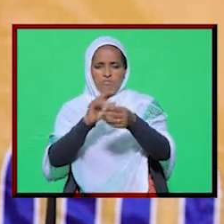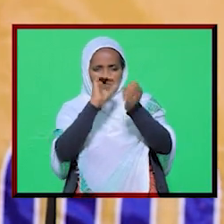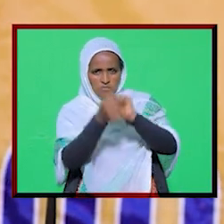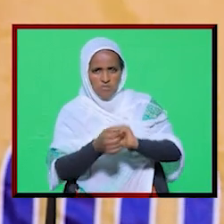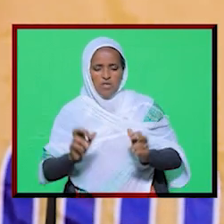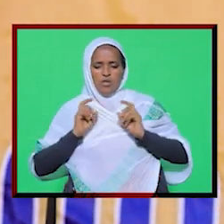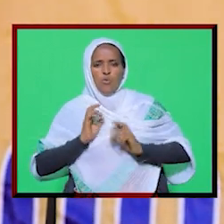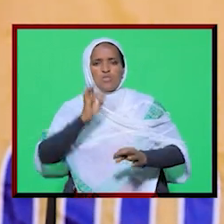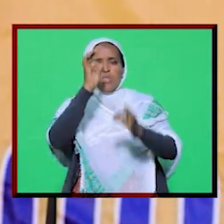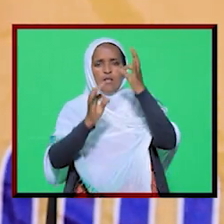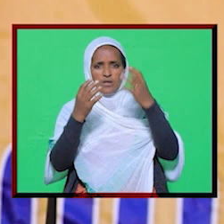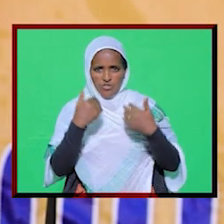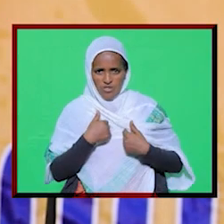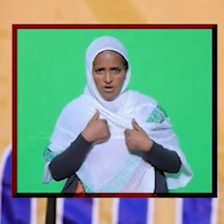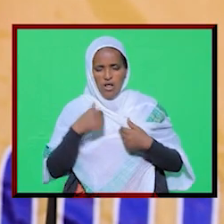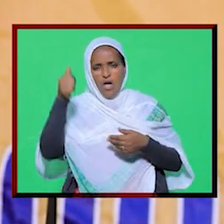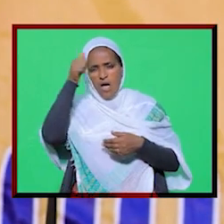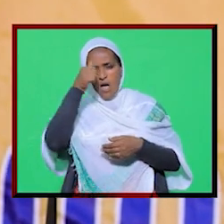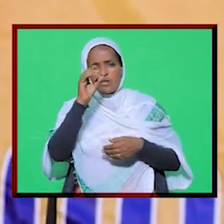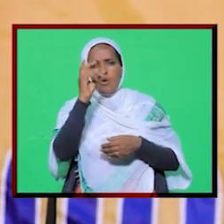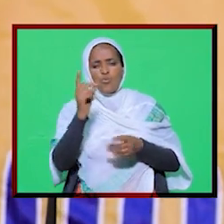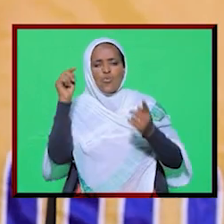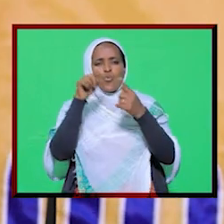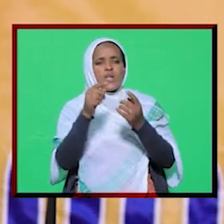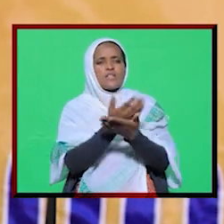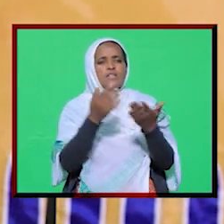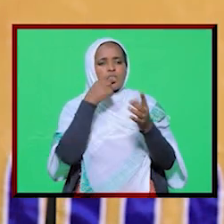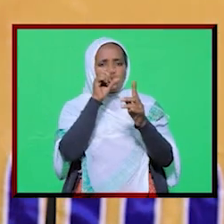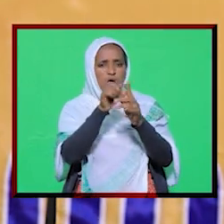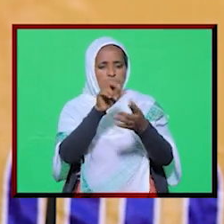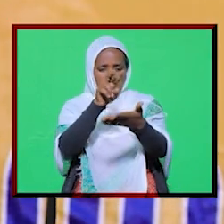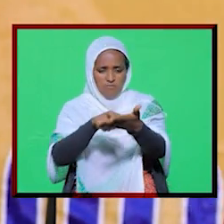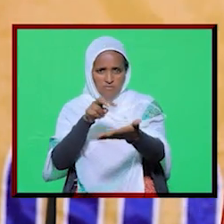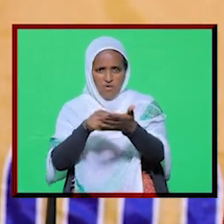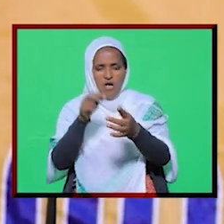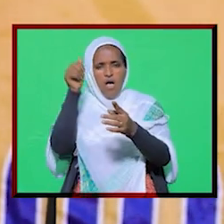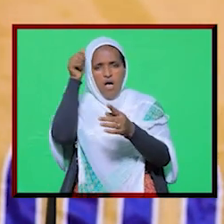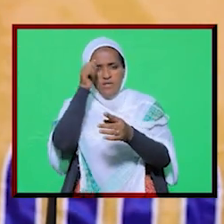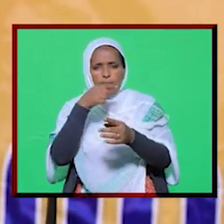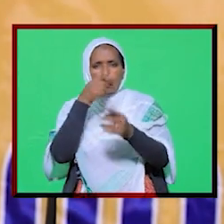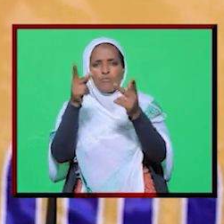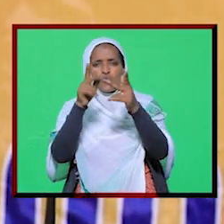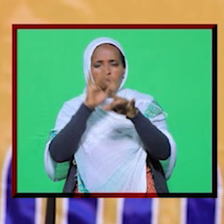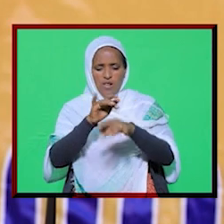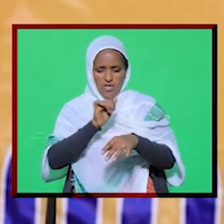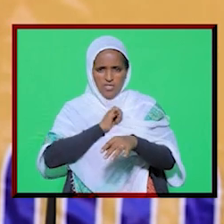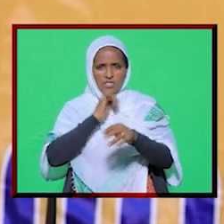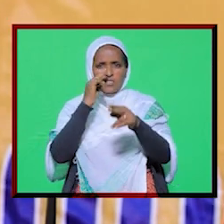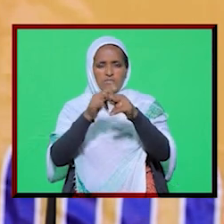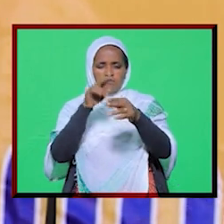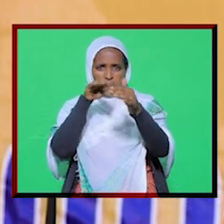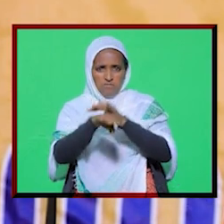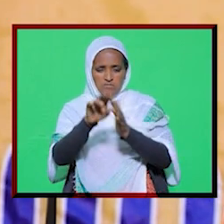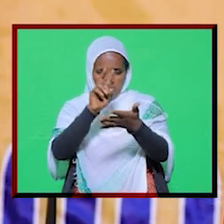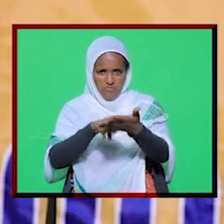ተቀይሮ የህይወት ታሪካችን አለ። አዳም ወይ ወዴት ነህ የሚለውን ቃል ስታነቡ አዳም የሚለው ቦታ ላይ የራሳችንን ስም